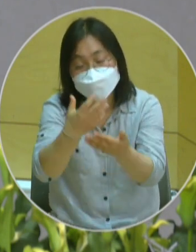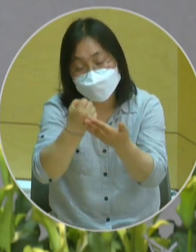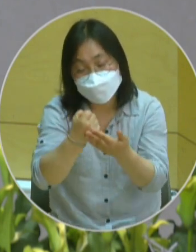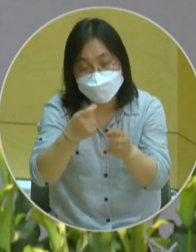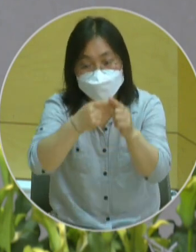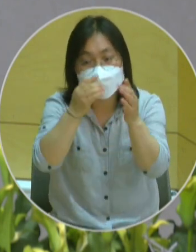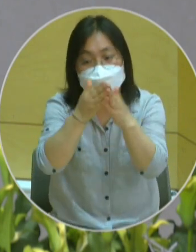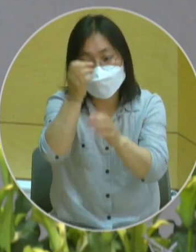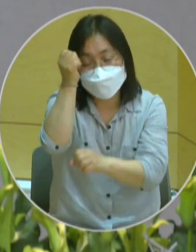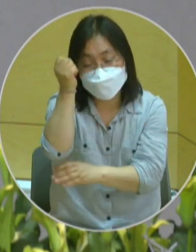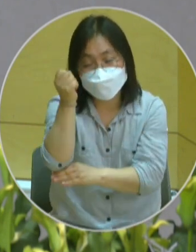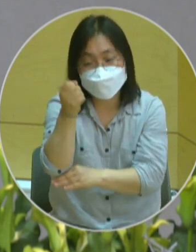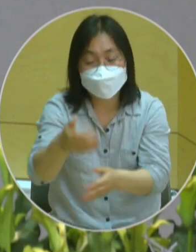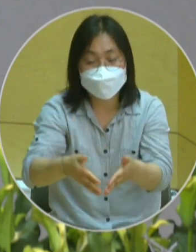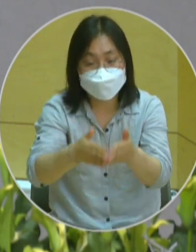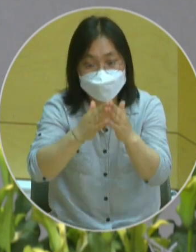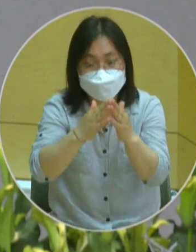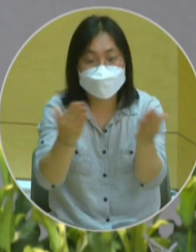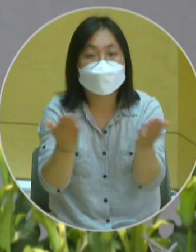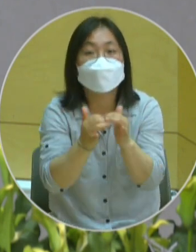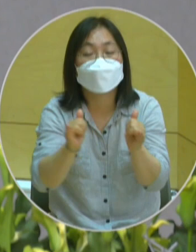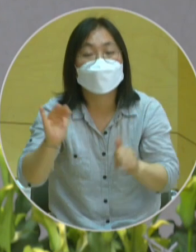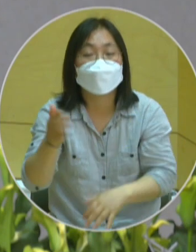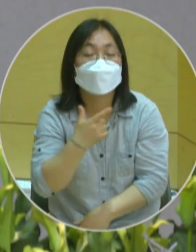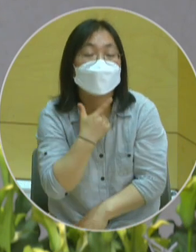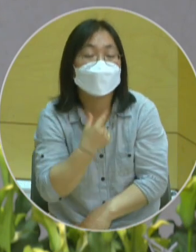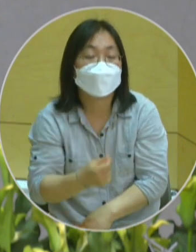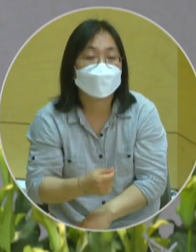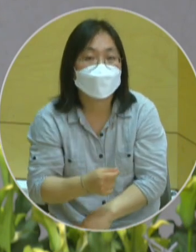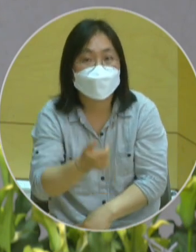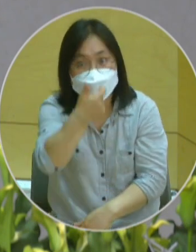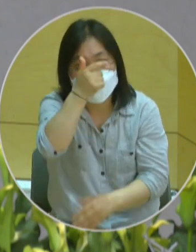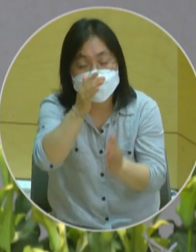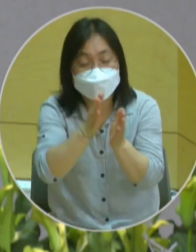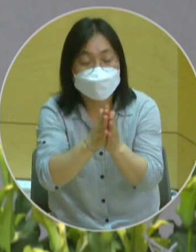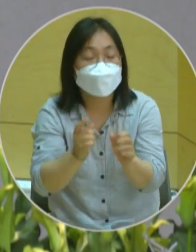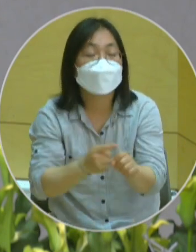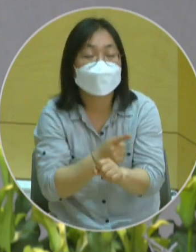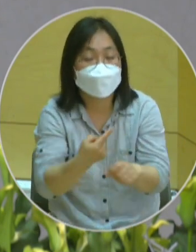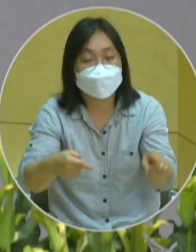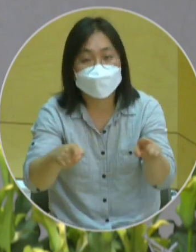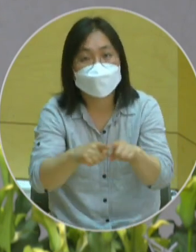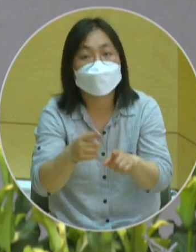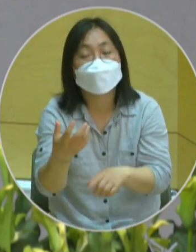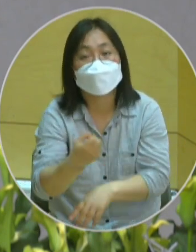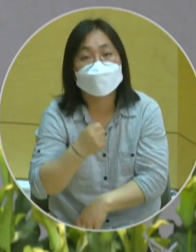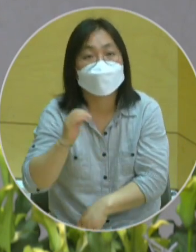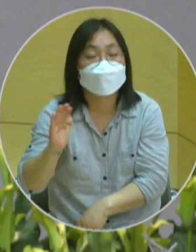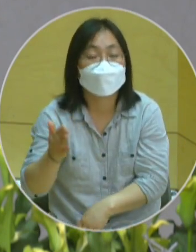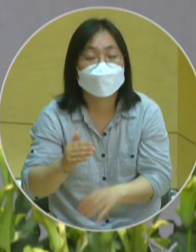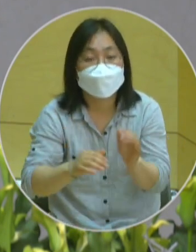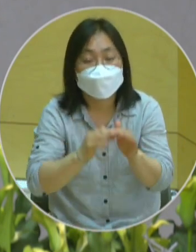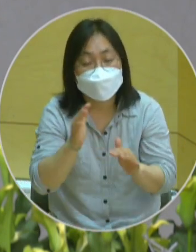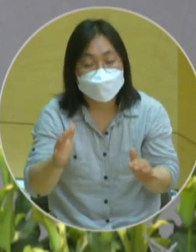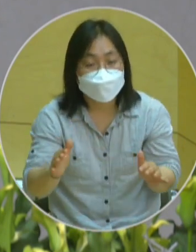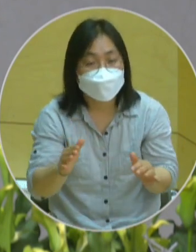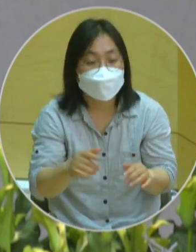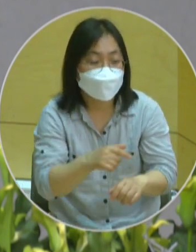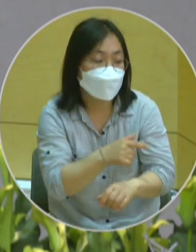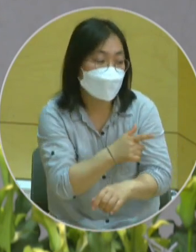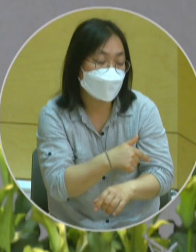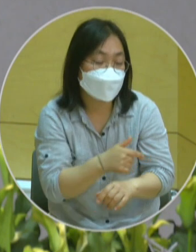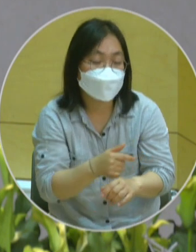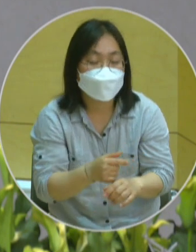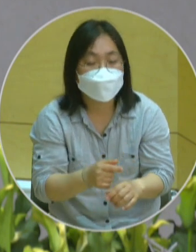기둥처럼 세워지는 일꾼들이 될 수 있도록 여러분 기도해 주시고 그래서 그 기도 시간을 우리가 함께 갖게 됩니다. 마을별로 또 직분별로